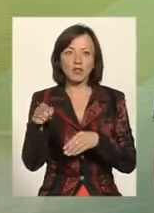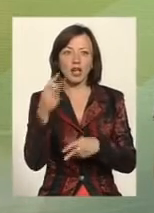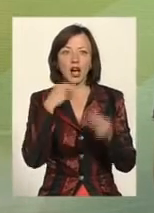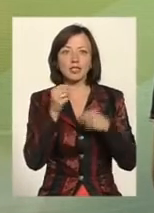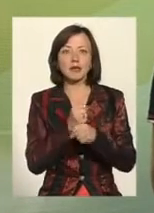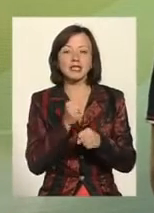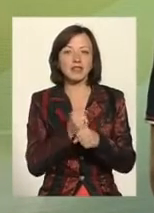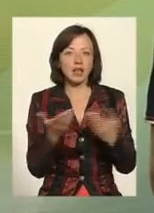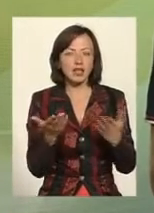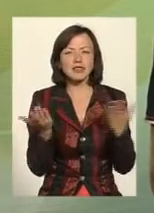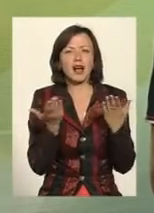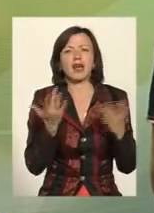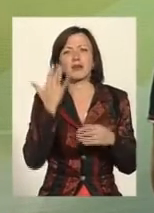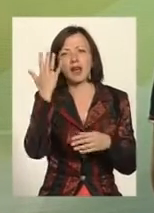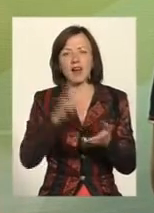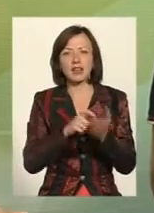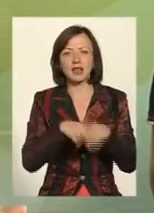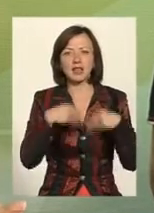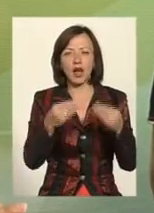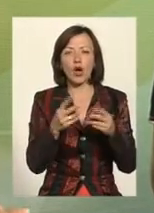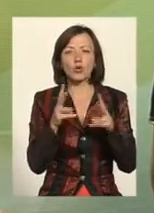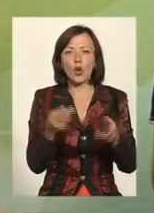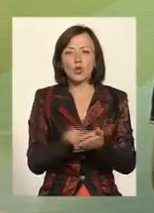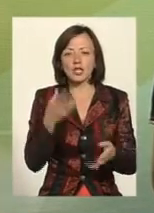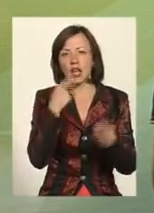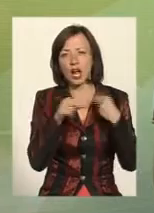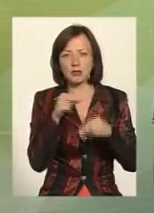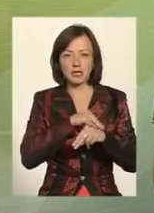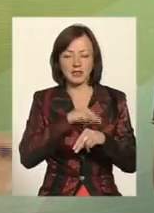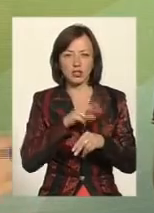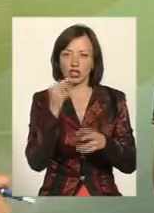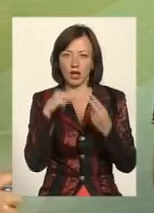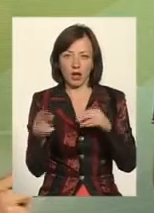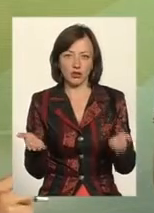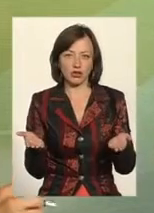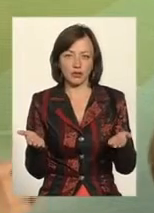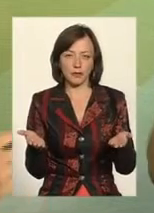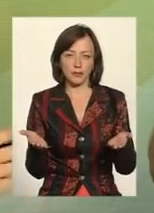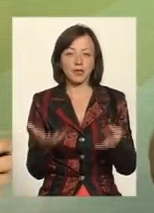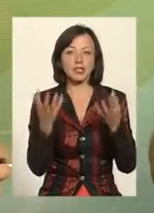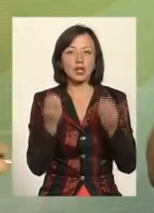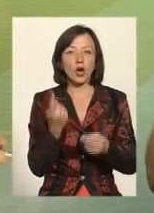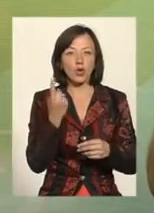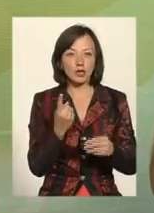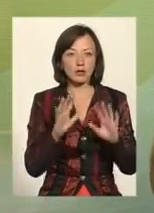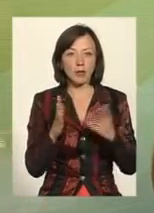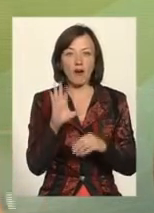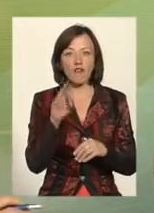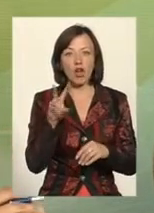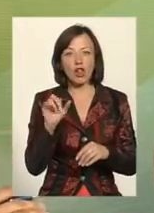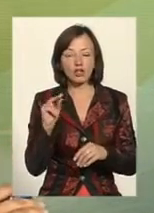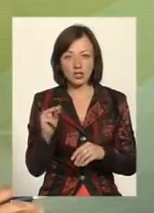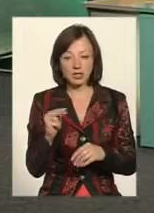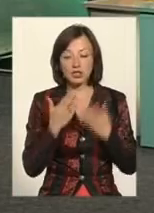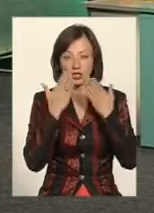кращі працівники. З яких топір квартири дали давати? Хто оцінює краще з цих працівників чи не краще працівник? Ще один момент. Волочиський. От я вам